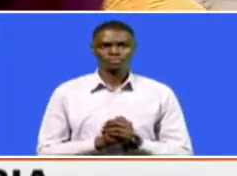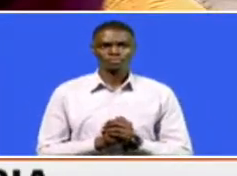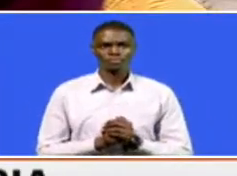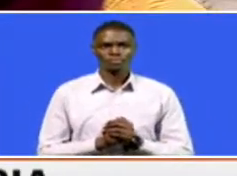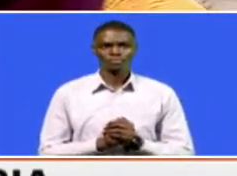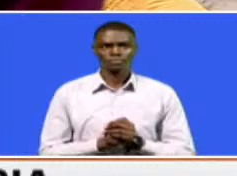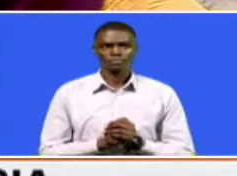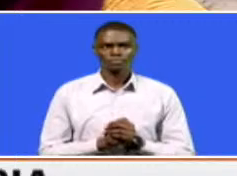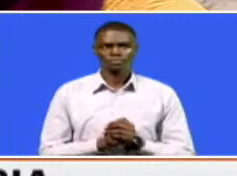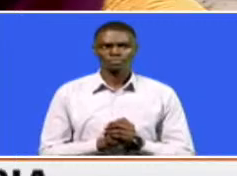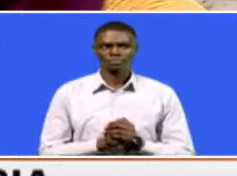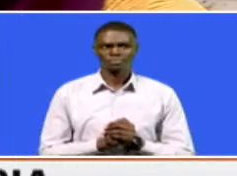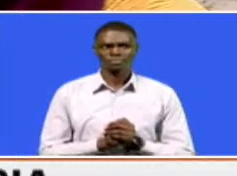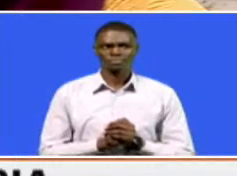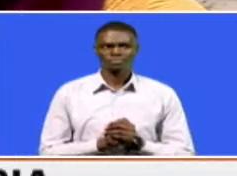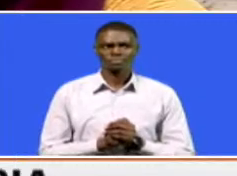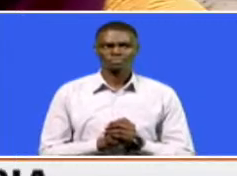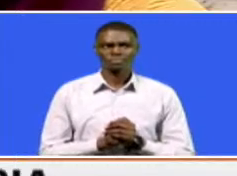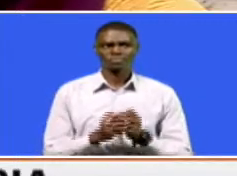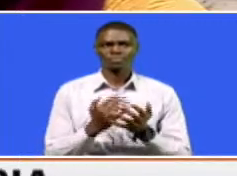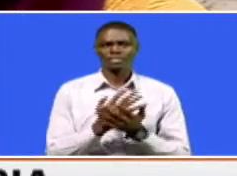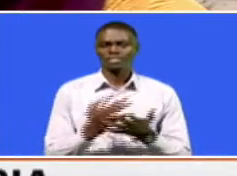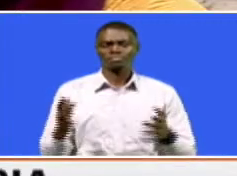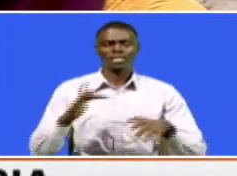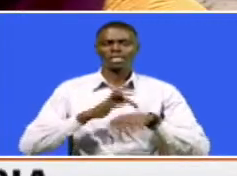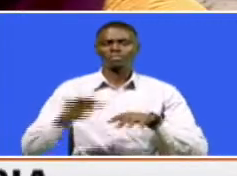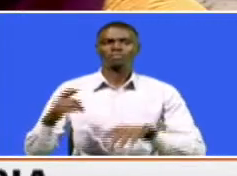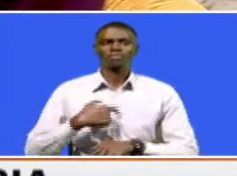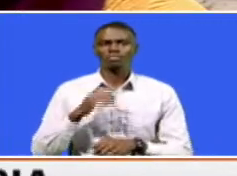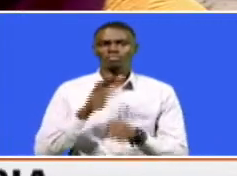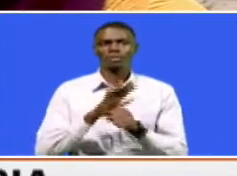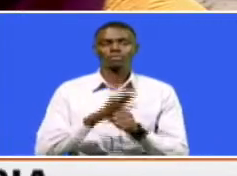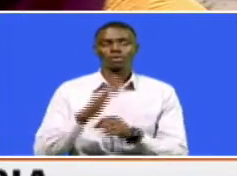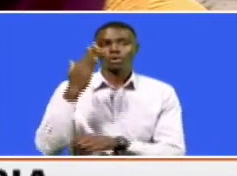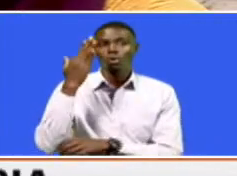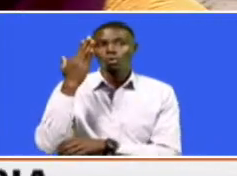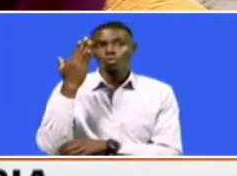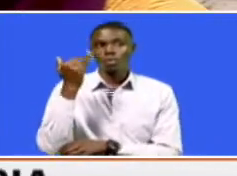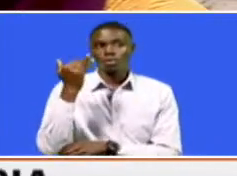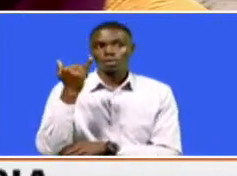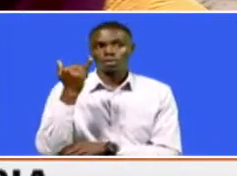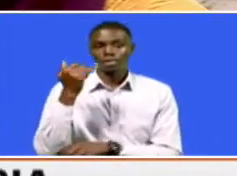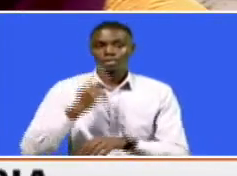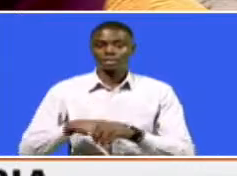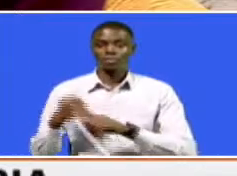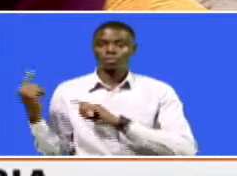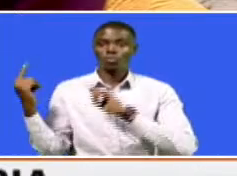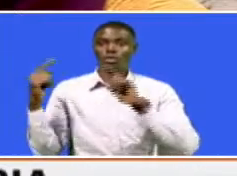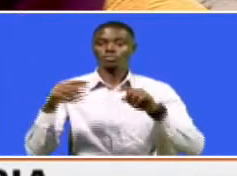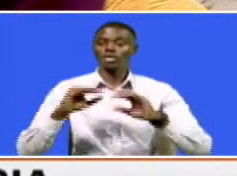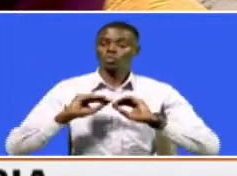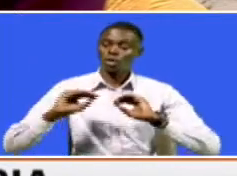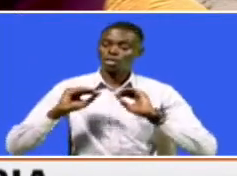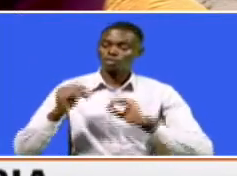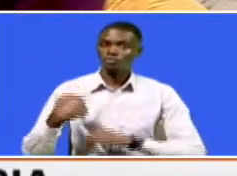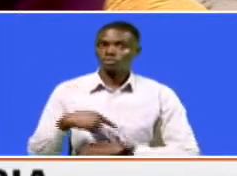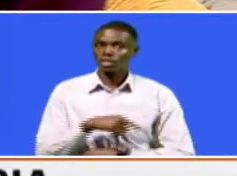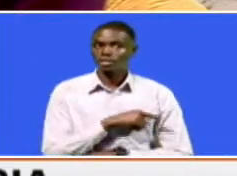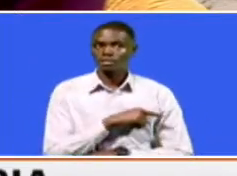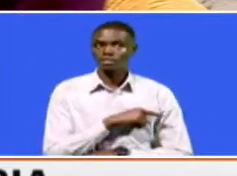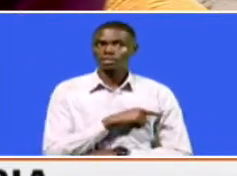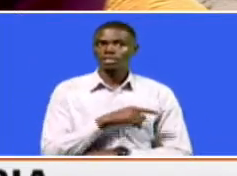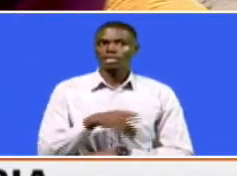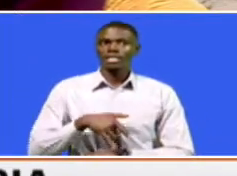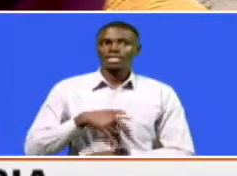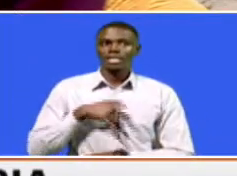nini, yani kitu ingekuwa imeniaffect sana, sababu wakati walikuja walitusomesha, nisikia hata